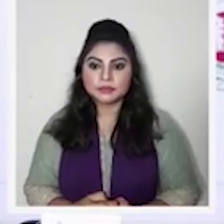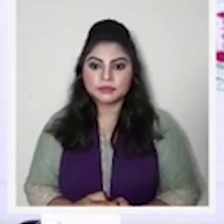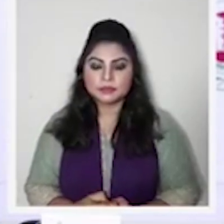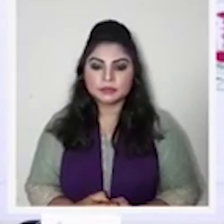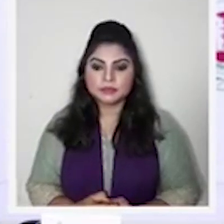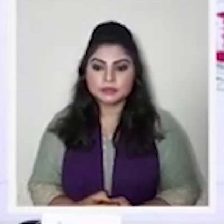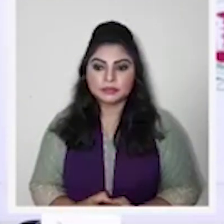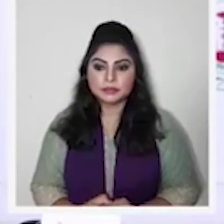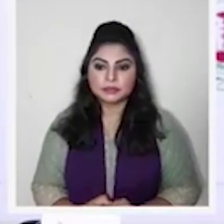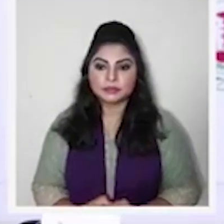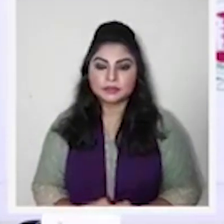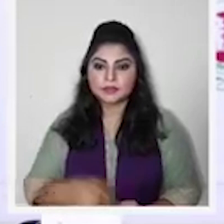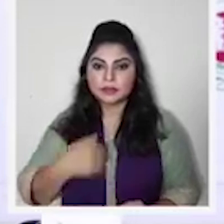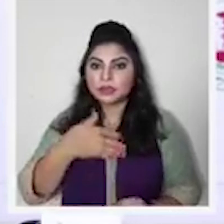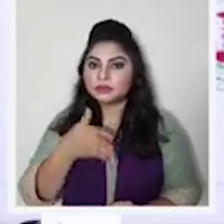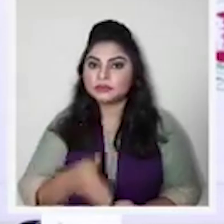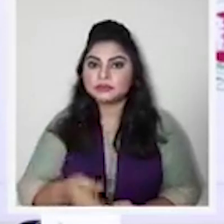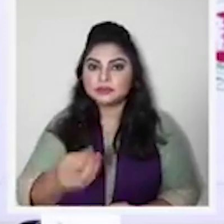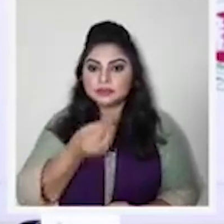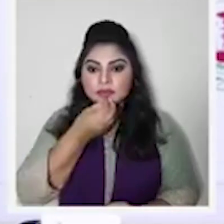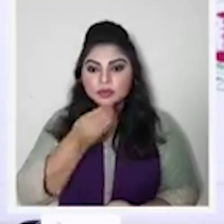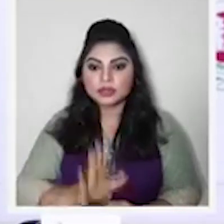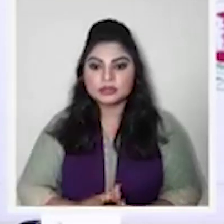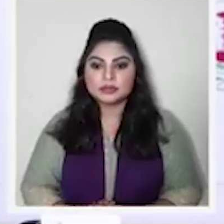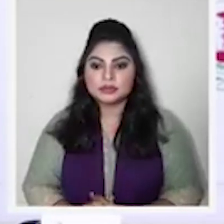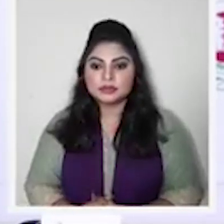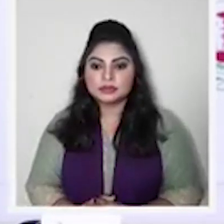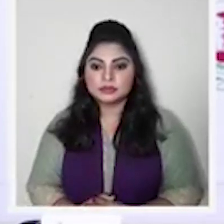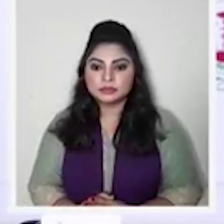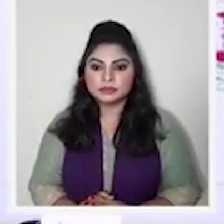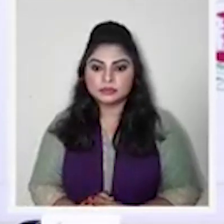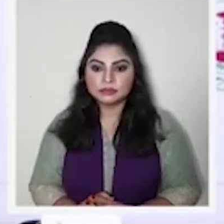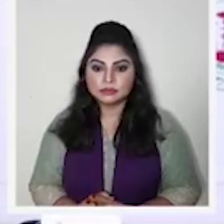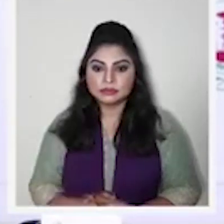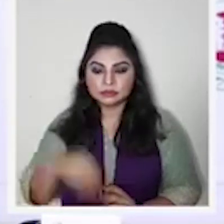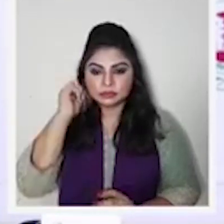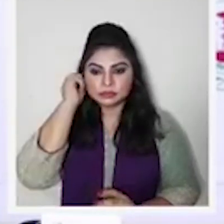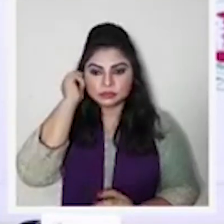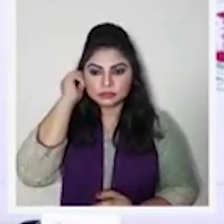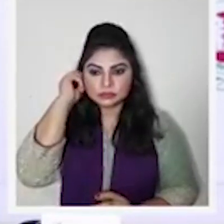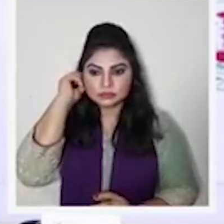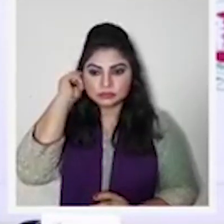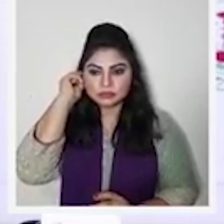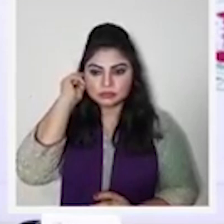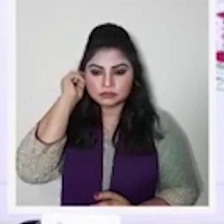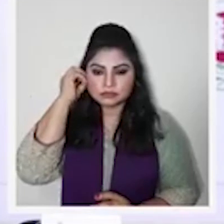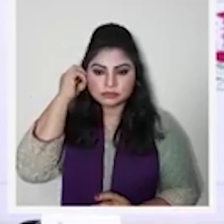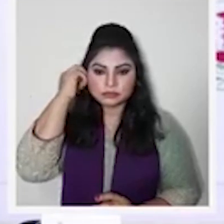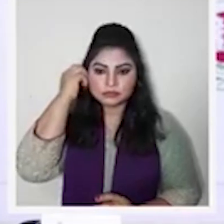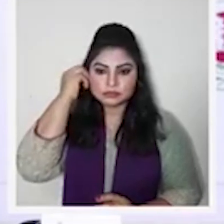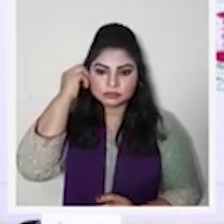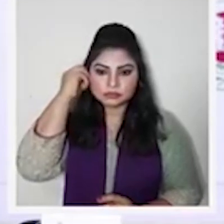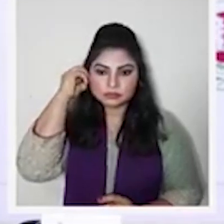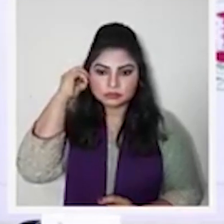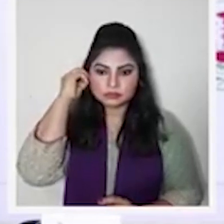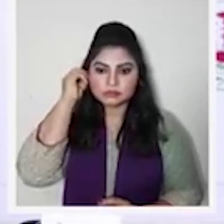চলুন। নিজ নিজ ধর্মের চর্চা করুন। সুবিনোদন, যেমন বই পড়া, গান শোনা, ছবি দেখা, বাগান করা ইত্যাদি